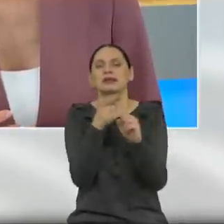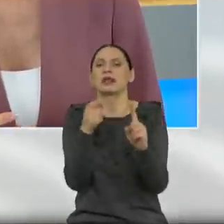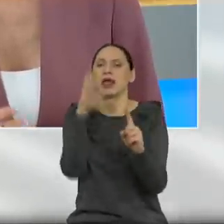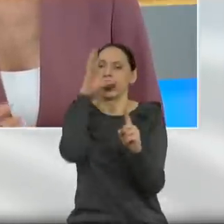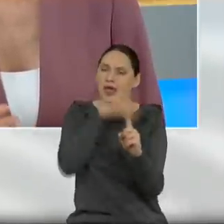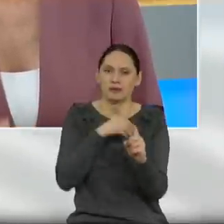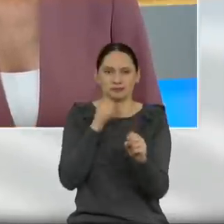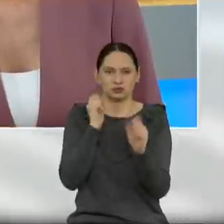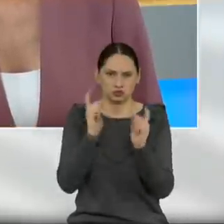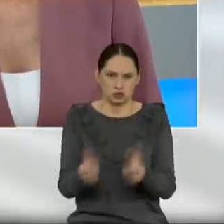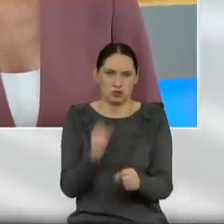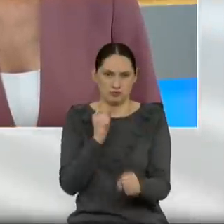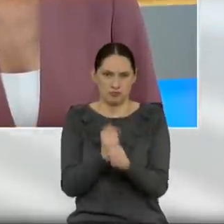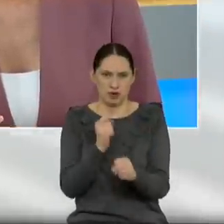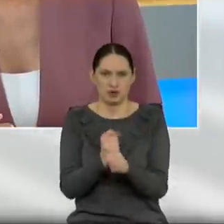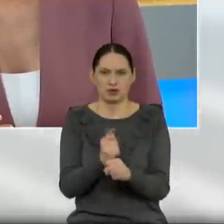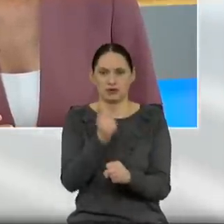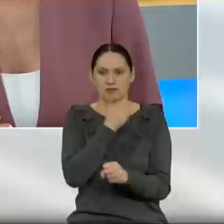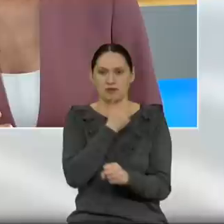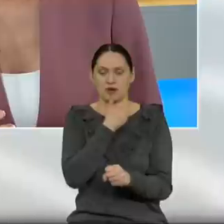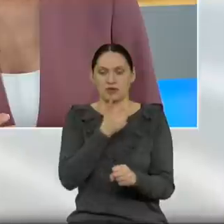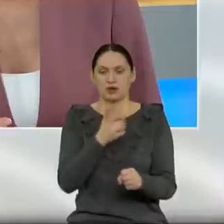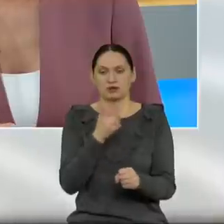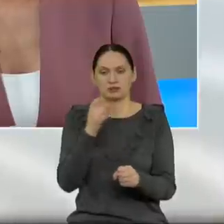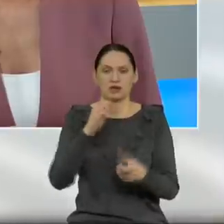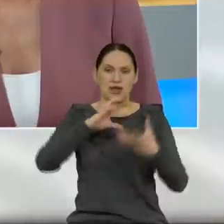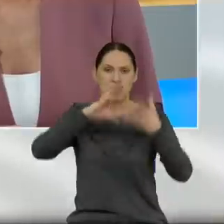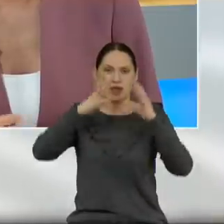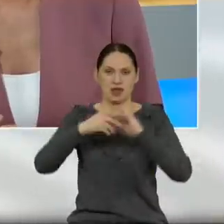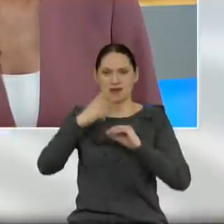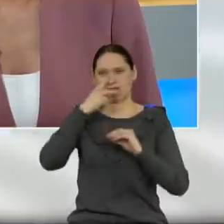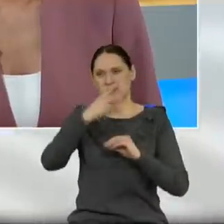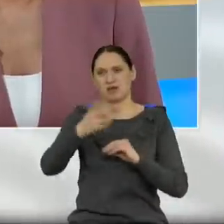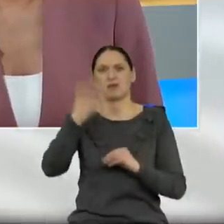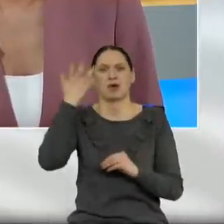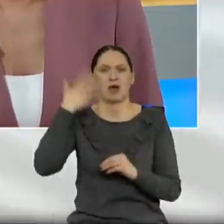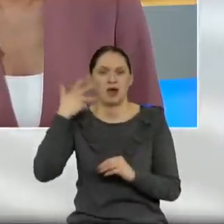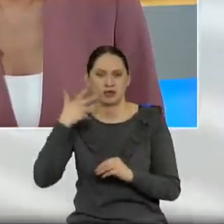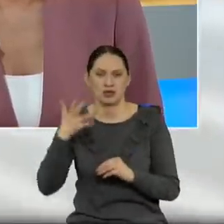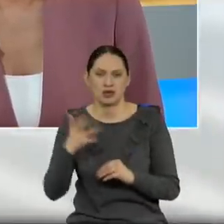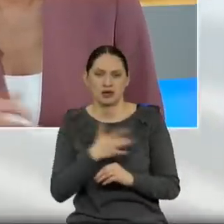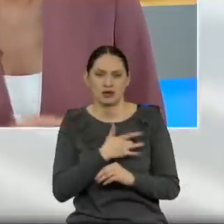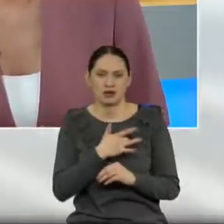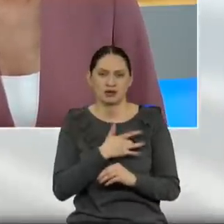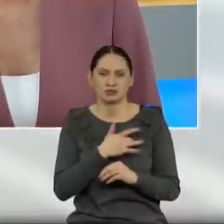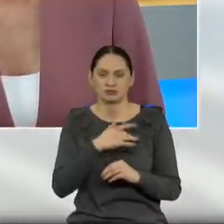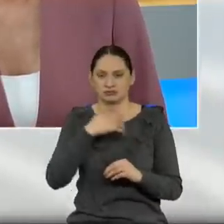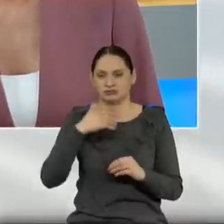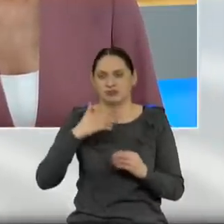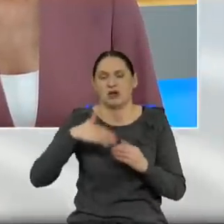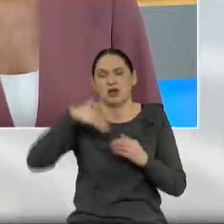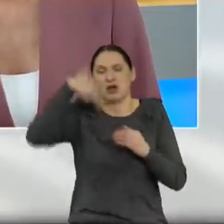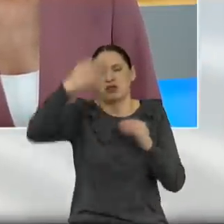nes tą rezultatą matysim greičiausiai pasikeitus galbūt net ne vienai valdžiai.